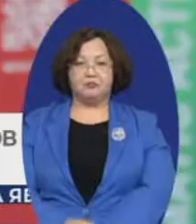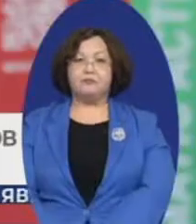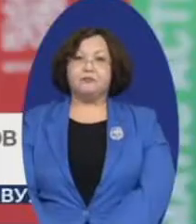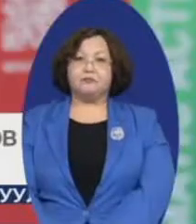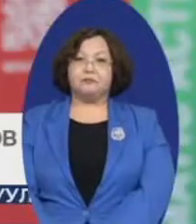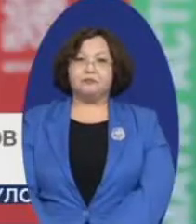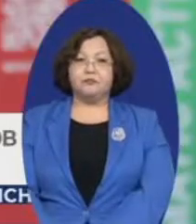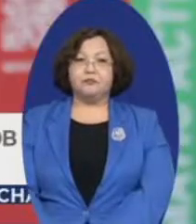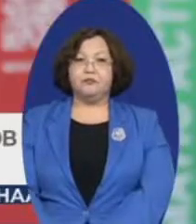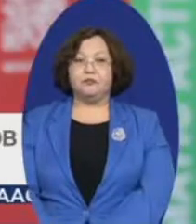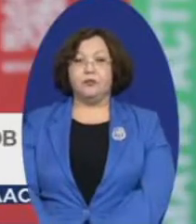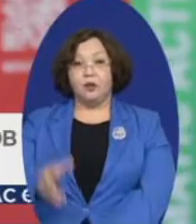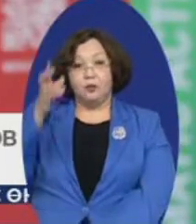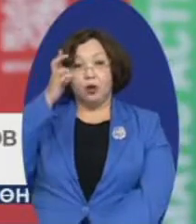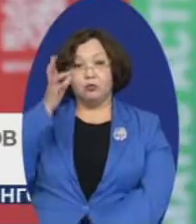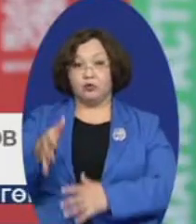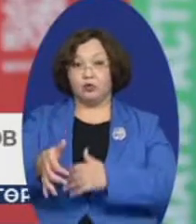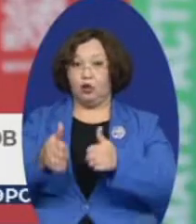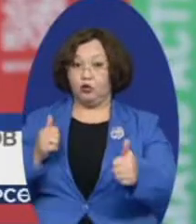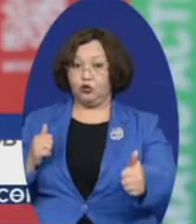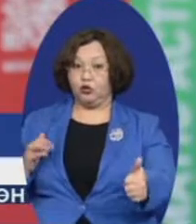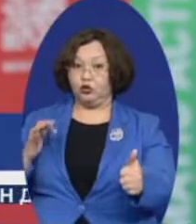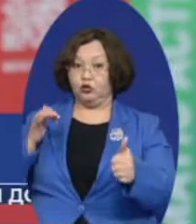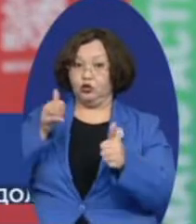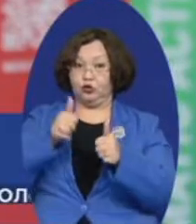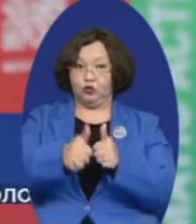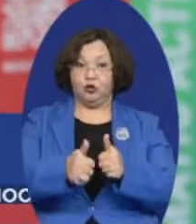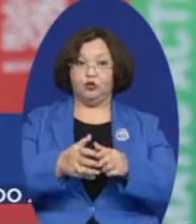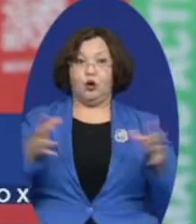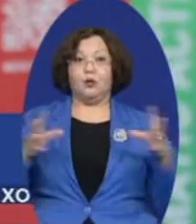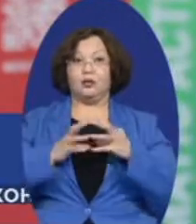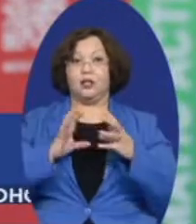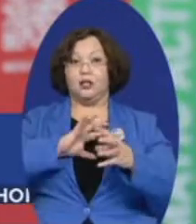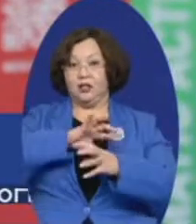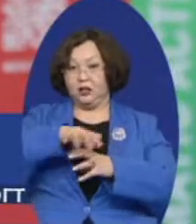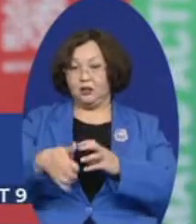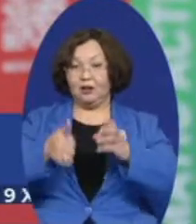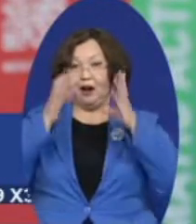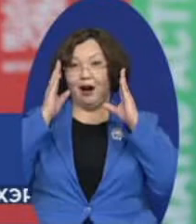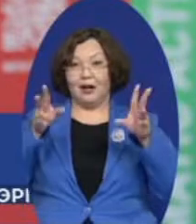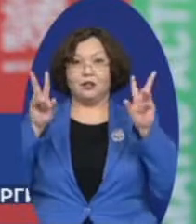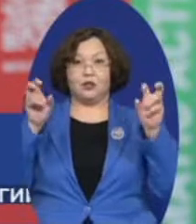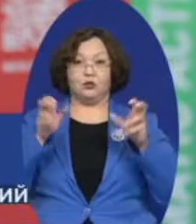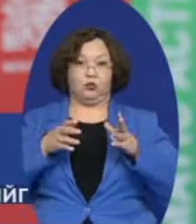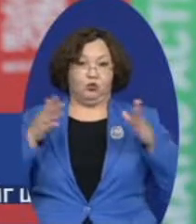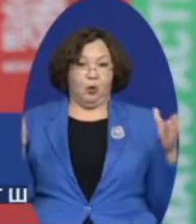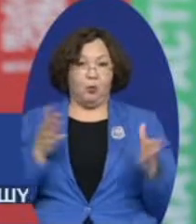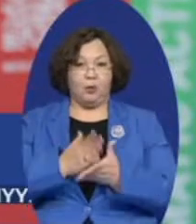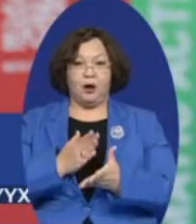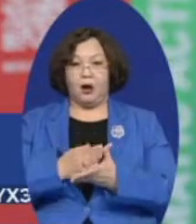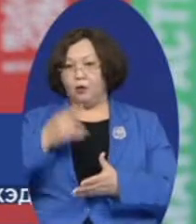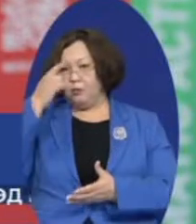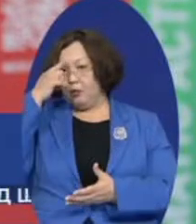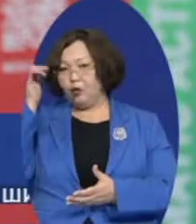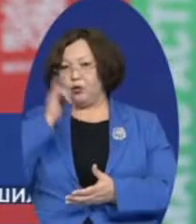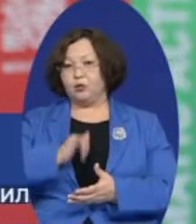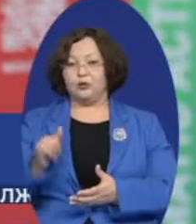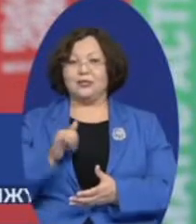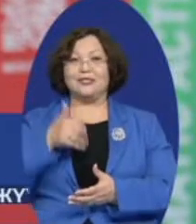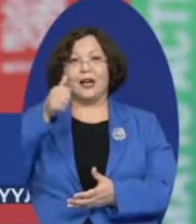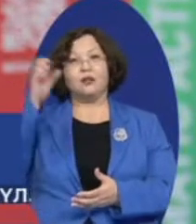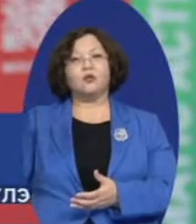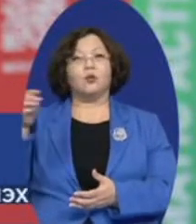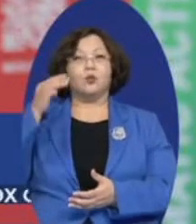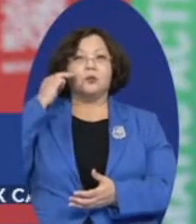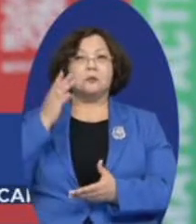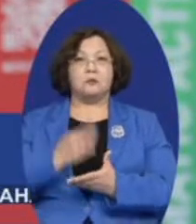байна. Энэ хоцрогдлыг нөхнө гэдэг бол үнэхээр их том дэлхийн нийтийн өмнө одоо анхаарлаа хандуулж байгаа том сэдв болж байгаа юм байна. Тэгэхээр манай орны бас ийм